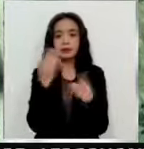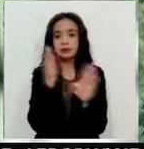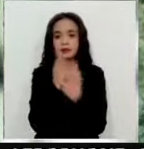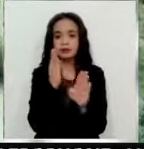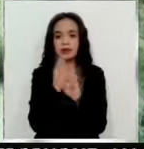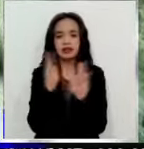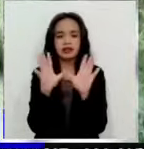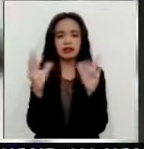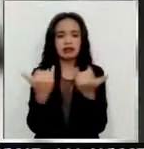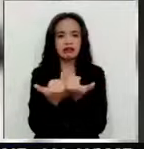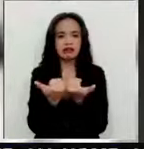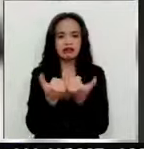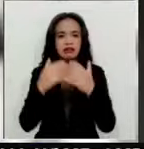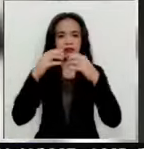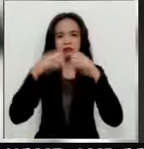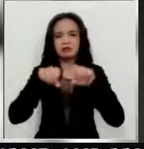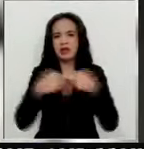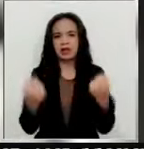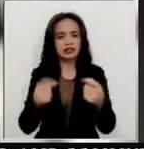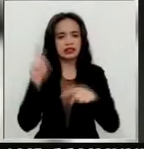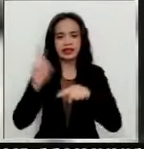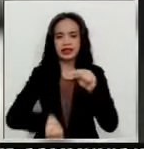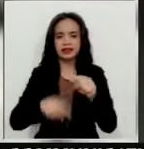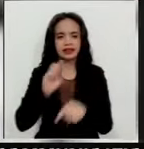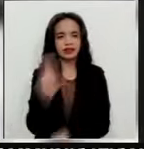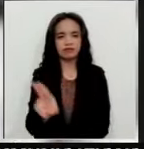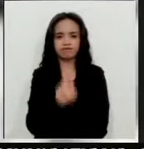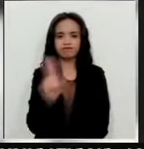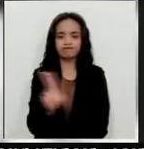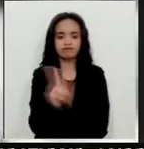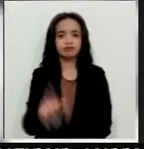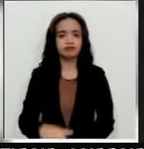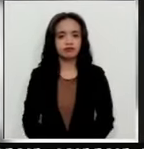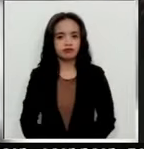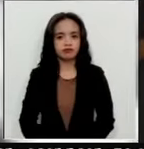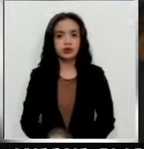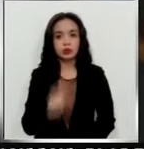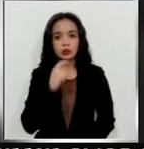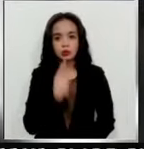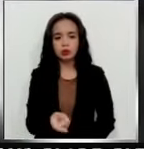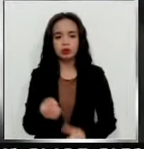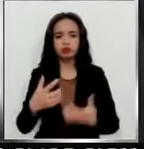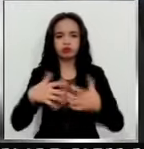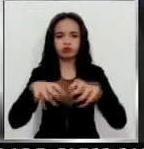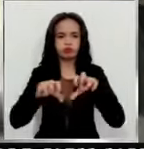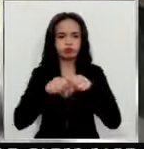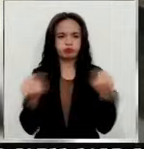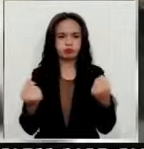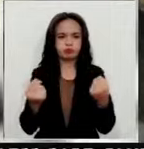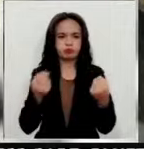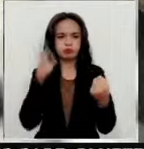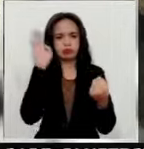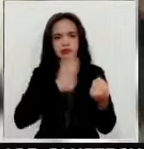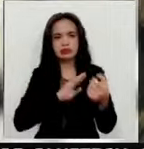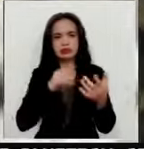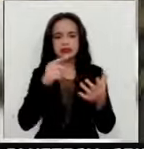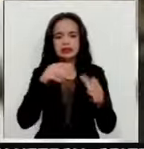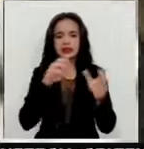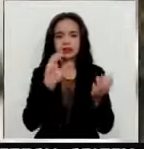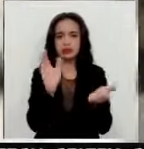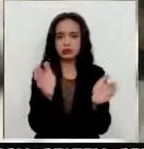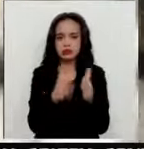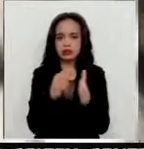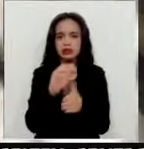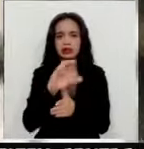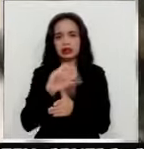na mapapakinabangan. Basta to say na ano siya, wasak. So we cannot do something about it. We were able to